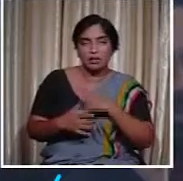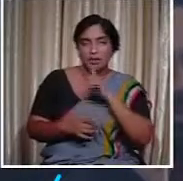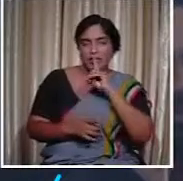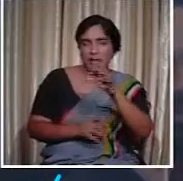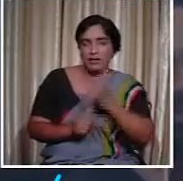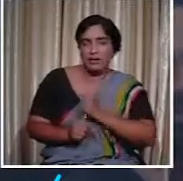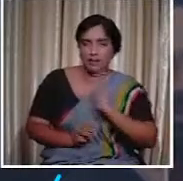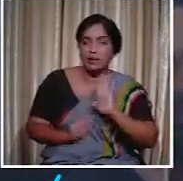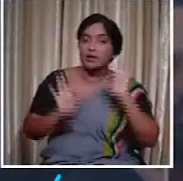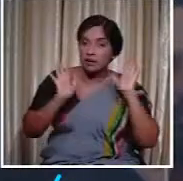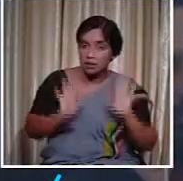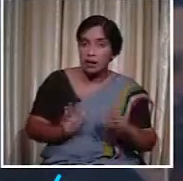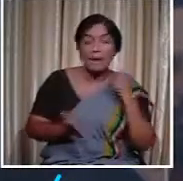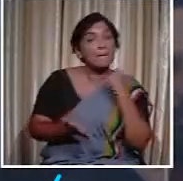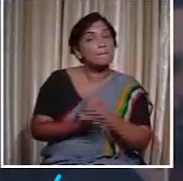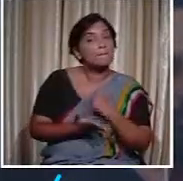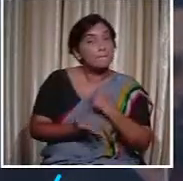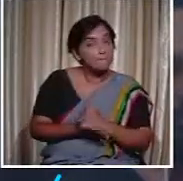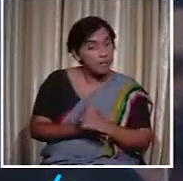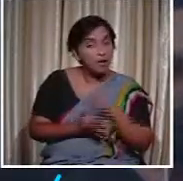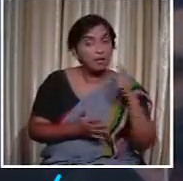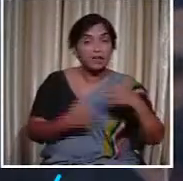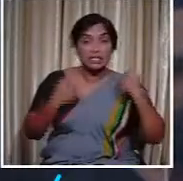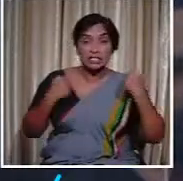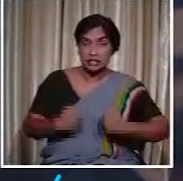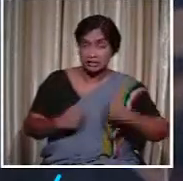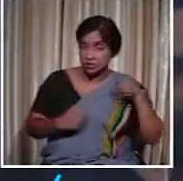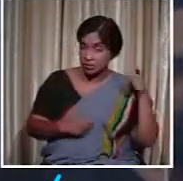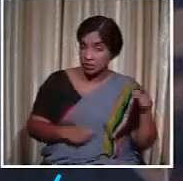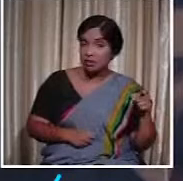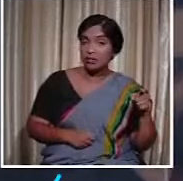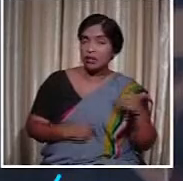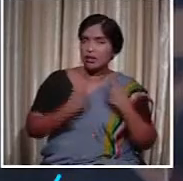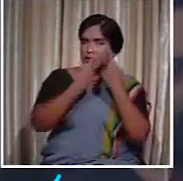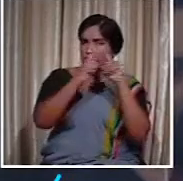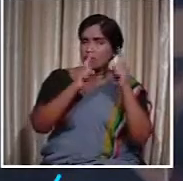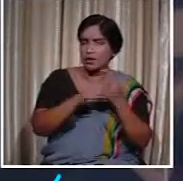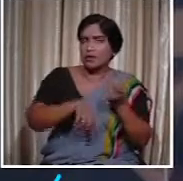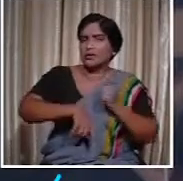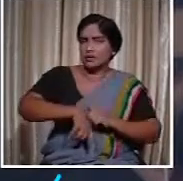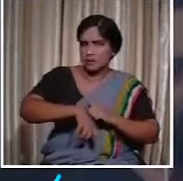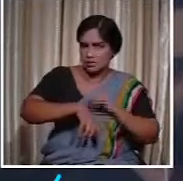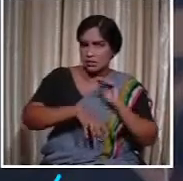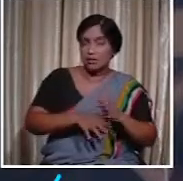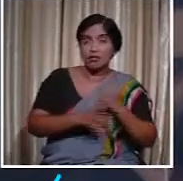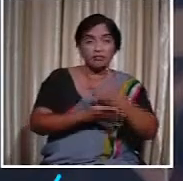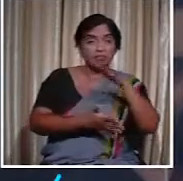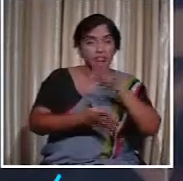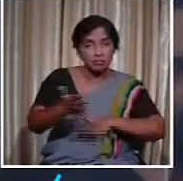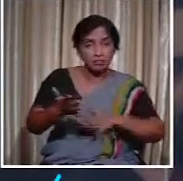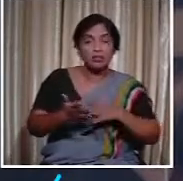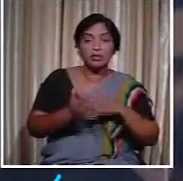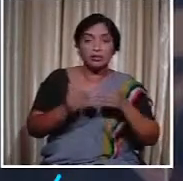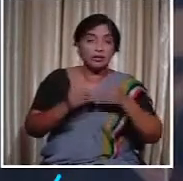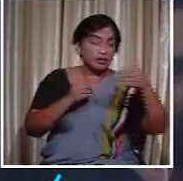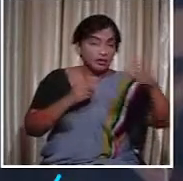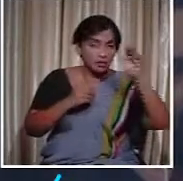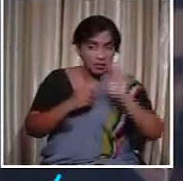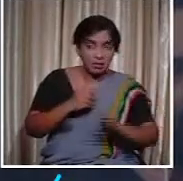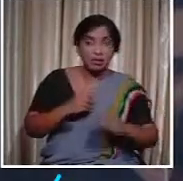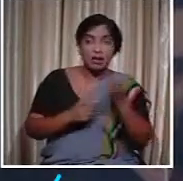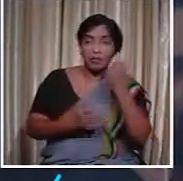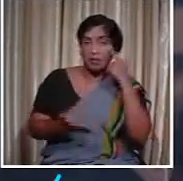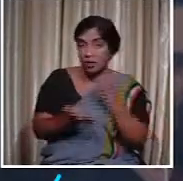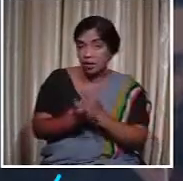නැහැ. නමුත් මහ බැංකුවට අධිපතිවරයාට විවිධ අවස්ථාවලදී ලිඛිතව මේ එළඹෙමින් පවතින